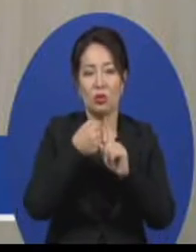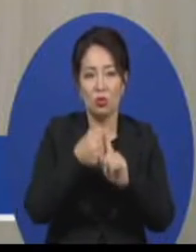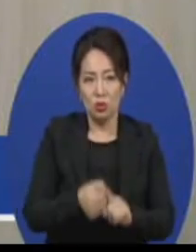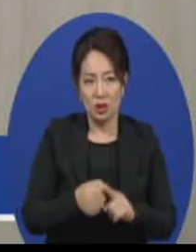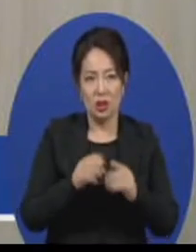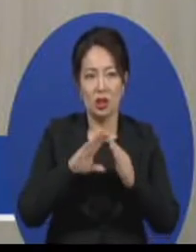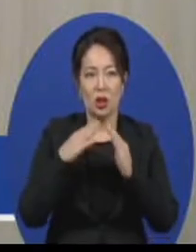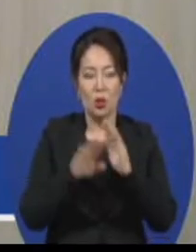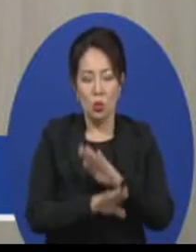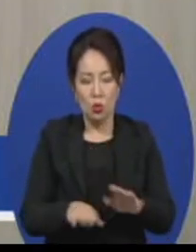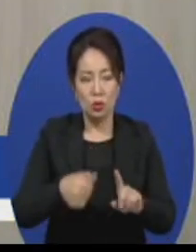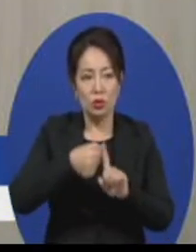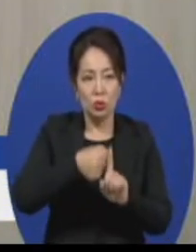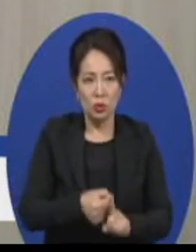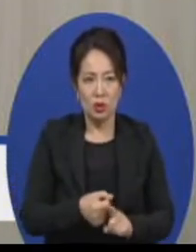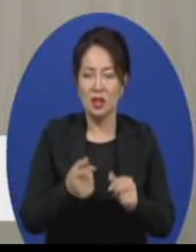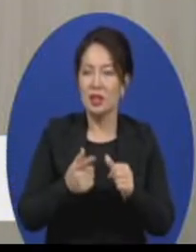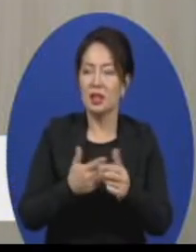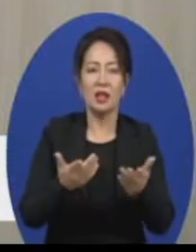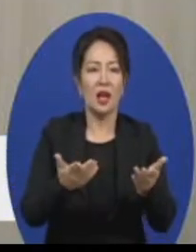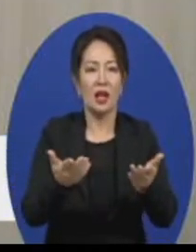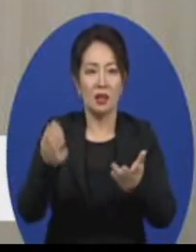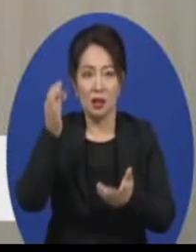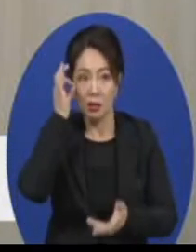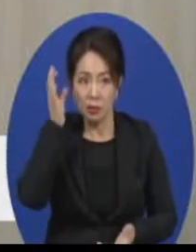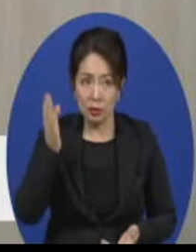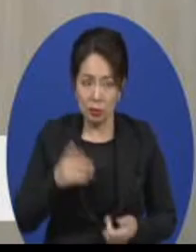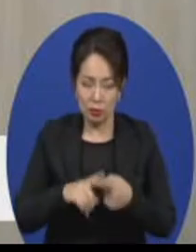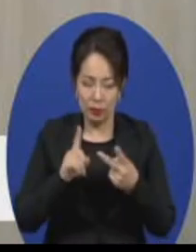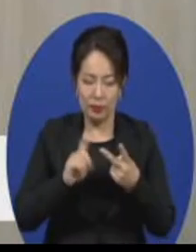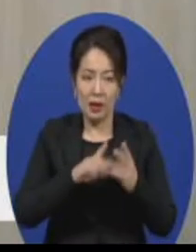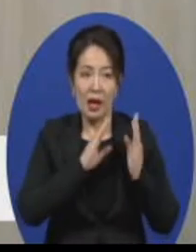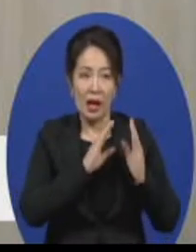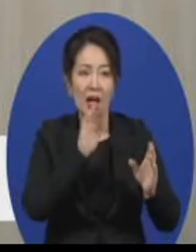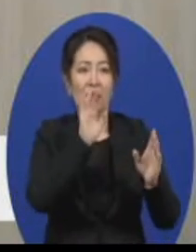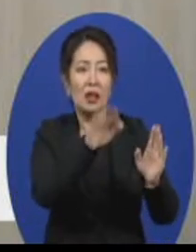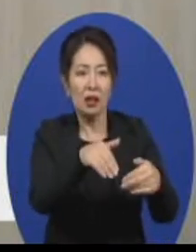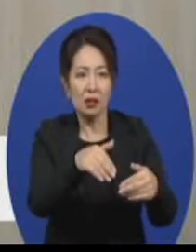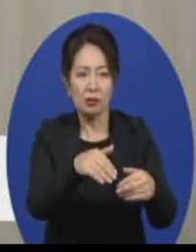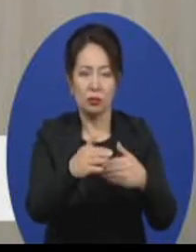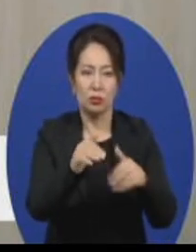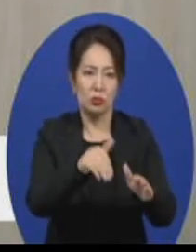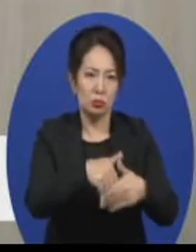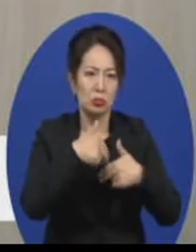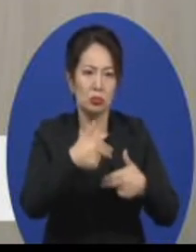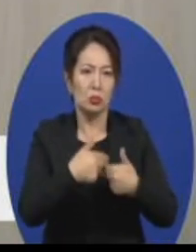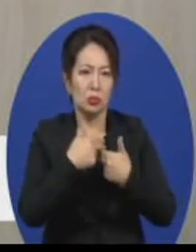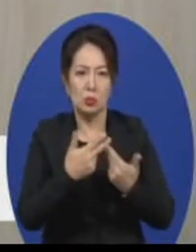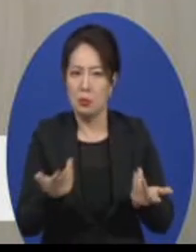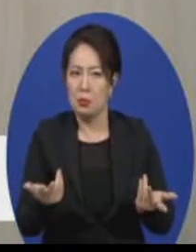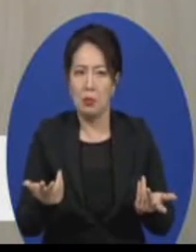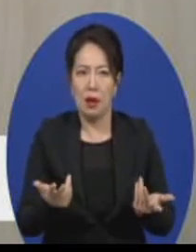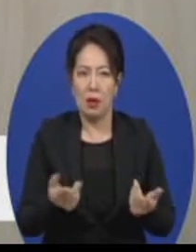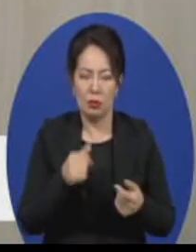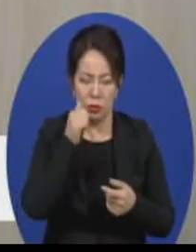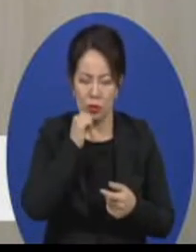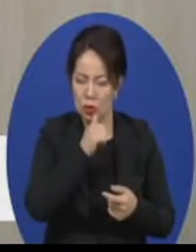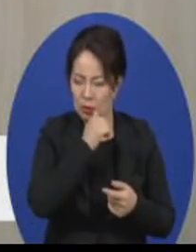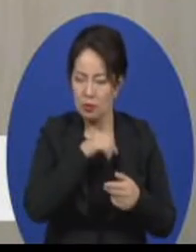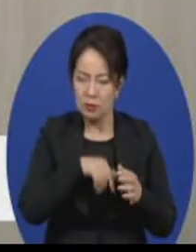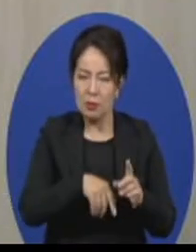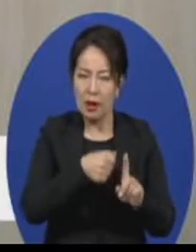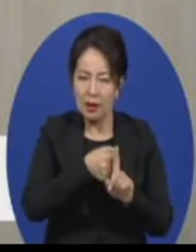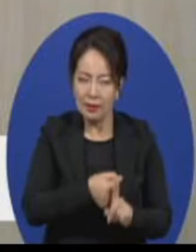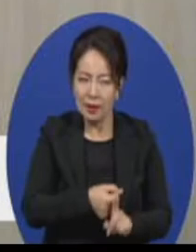хүчирхийлэл, хүүхдийн хүчирхийлэл. Хинт хандхаа мэддэггүй, хүнд хандсан ч гэсэн тусламж үзүүлдэггүй гэсэн энэ нуугдмал далд